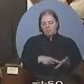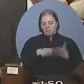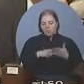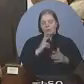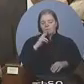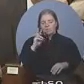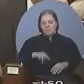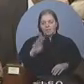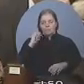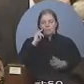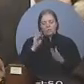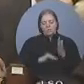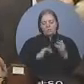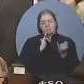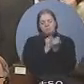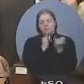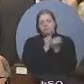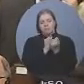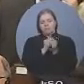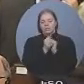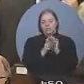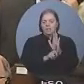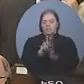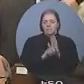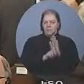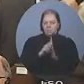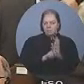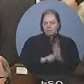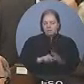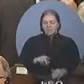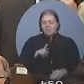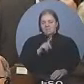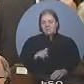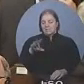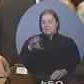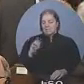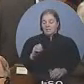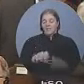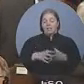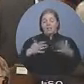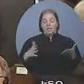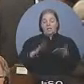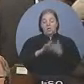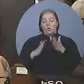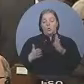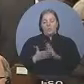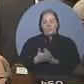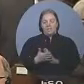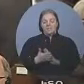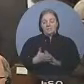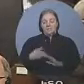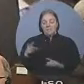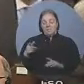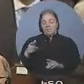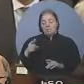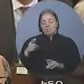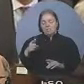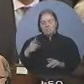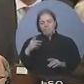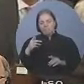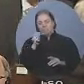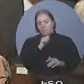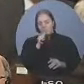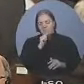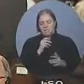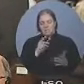véritable politique de lutte contre les changements climatiques. Les dirigeants des 150 plus grandes entreprises commencent à s'impatienter, Monsieur